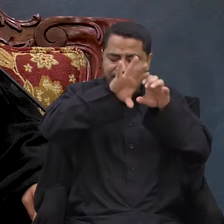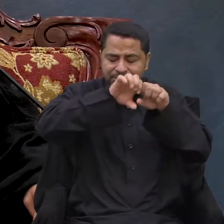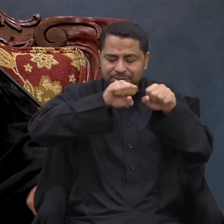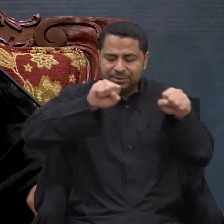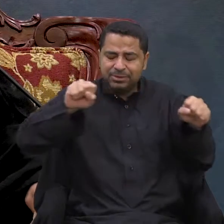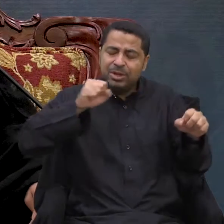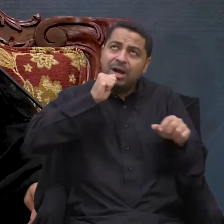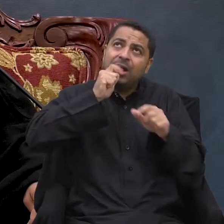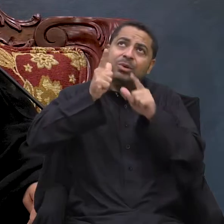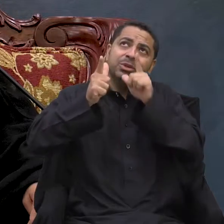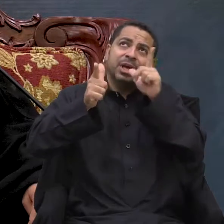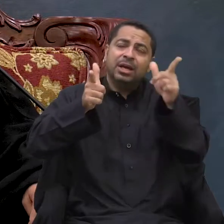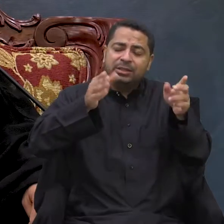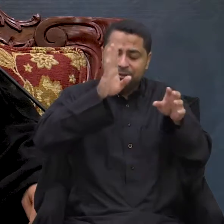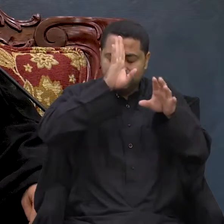وحسينان